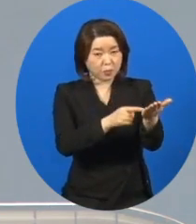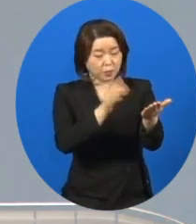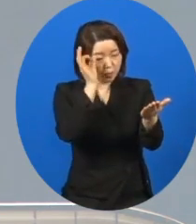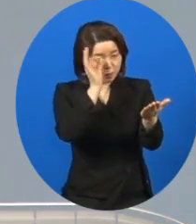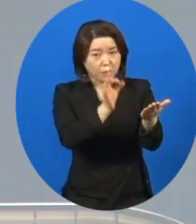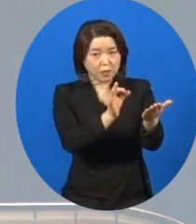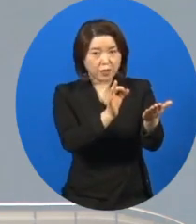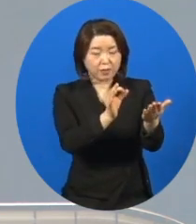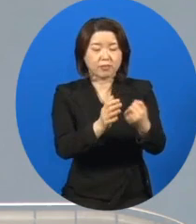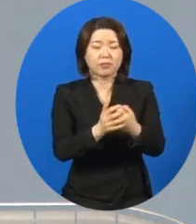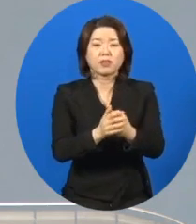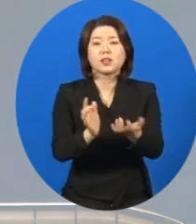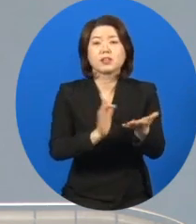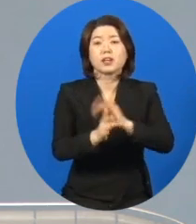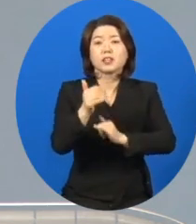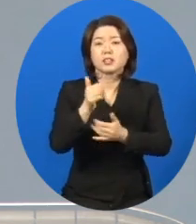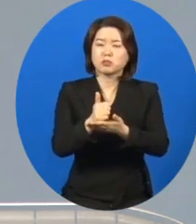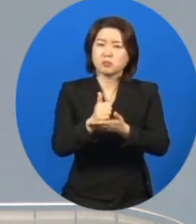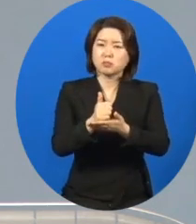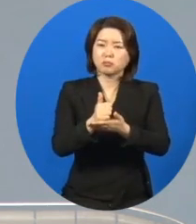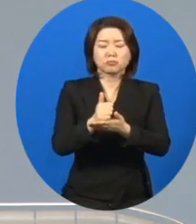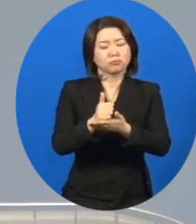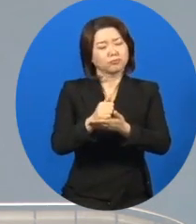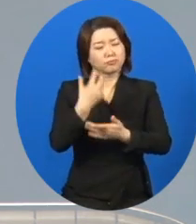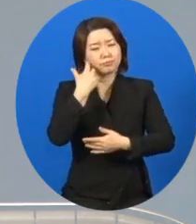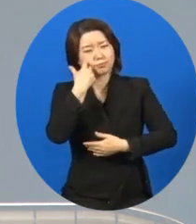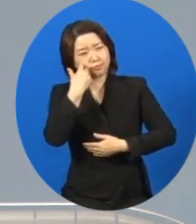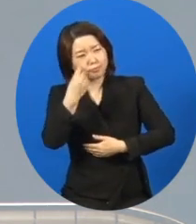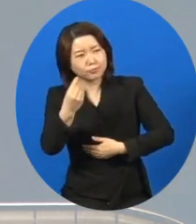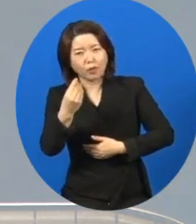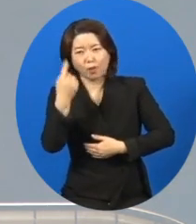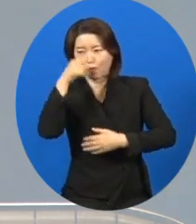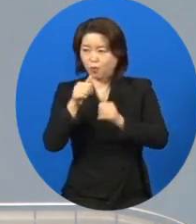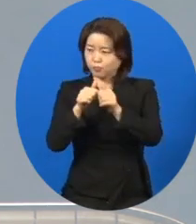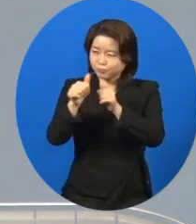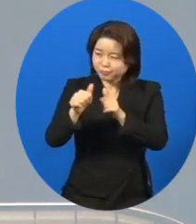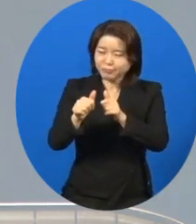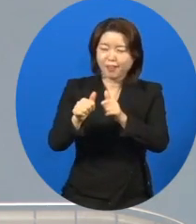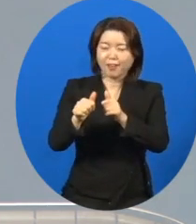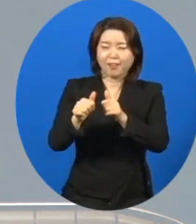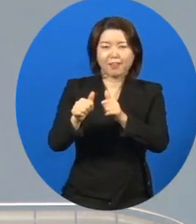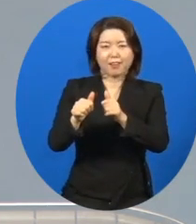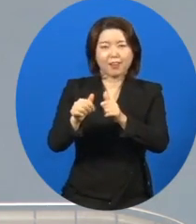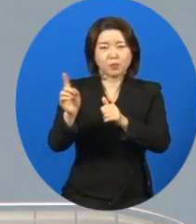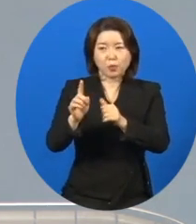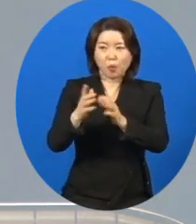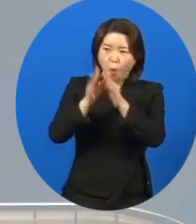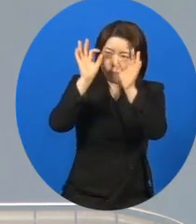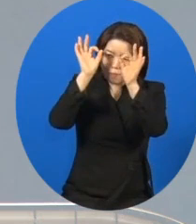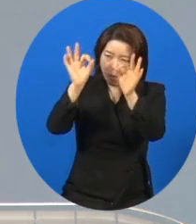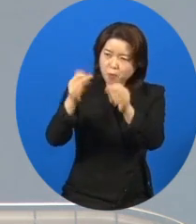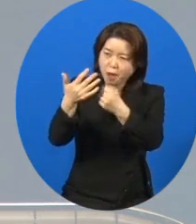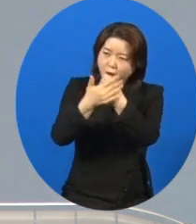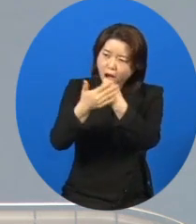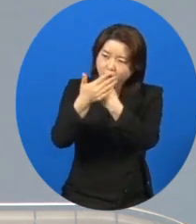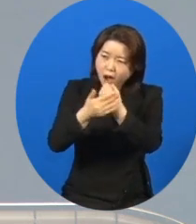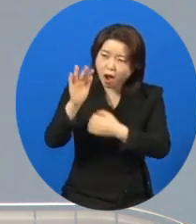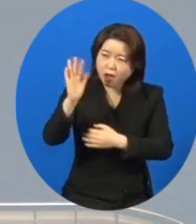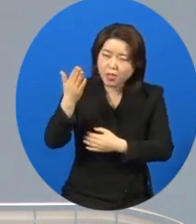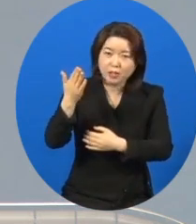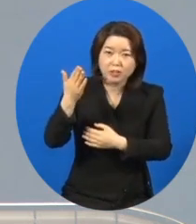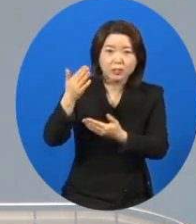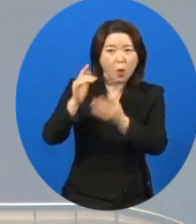보면 예수님은 별로 매력적이거나 아주 보면 보기만 해도 은혜가 되는